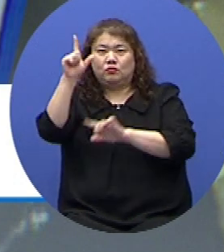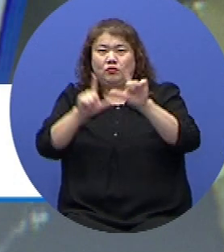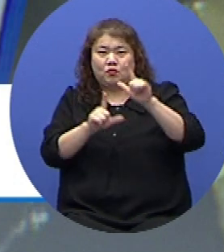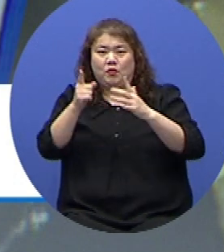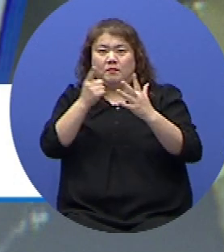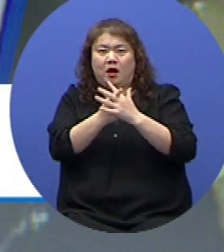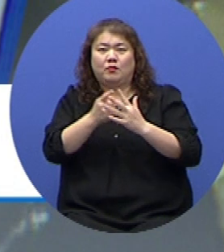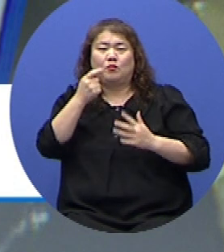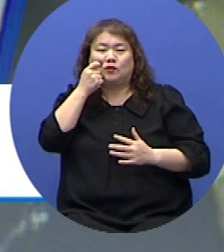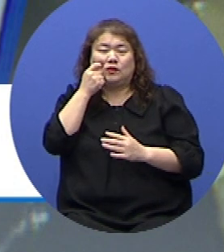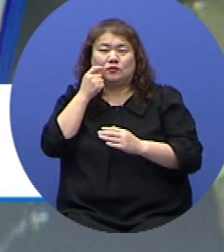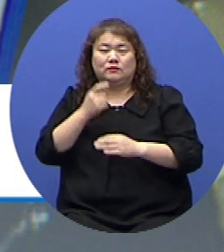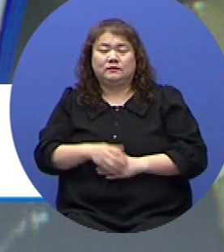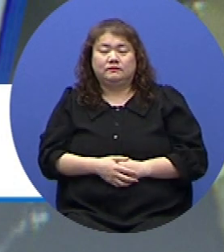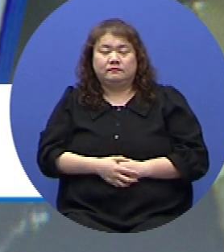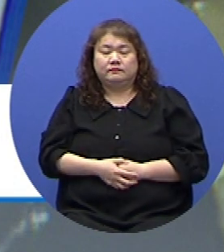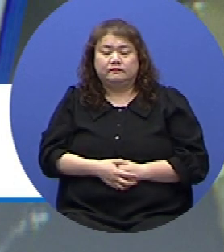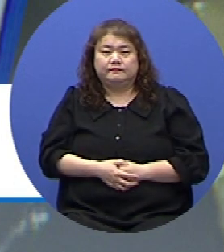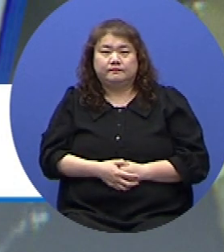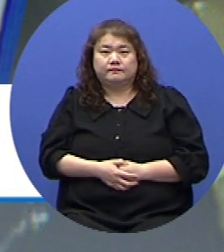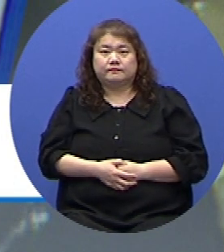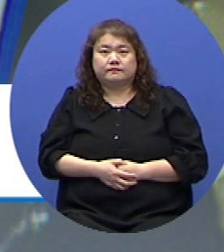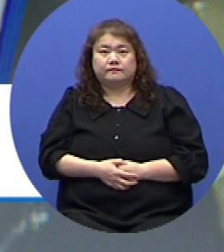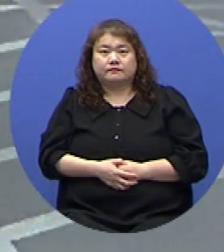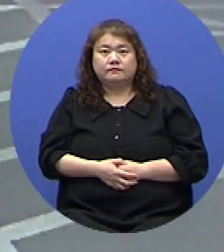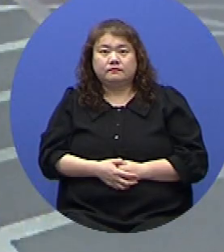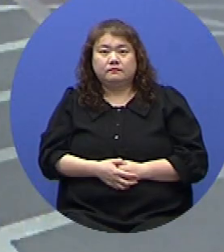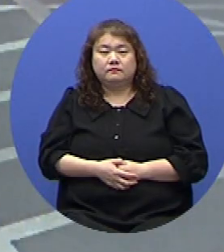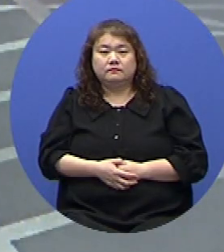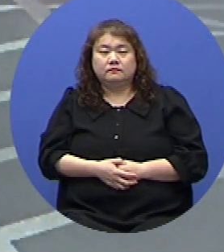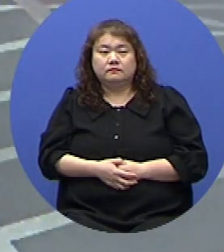못하고 있습니다. 김학준 기자입니다.